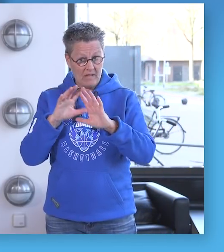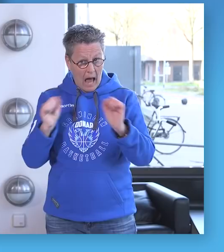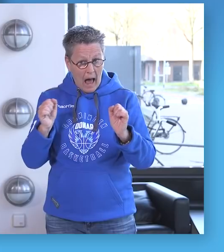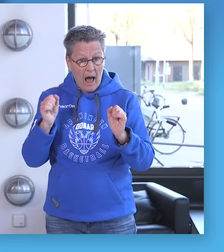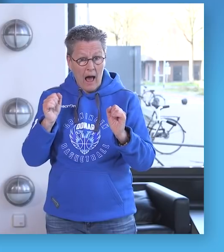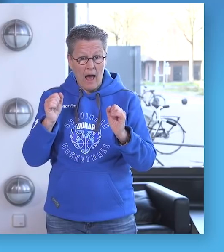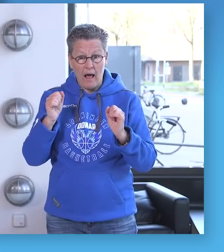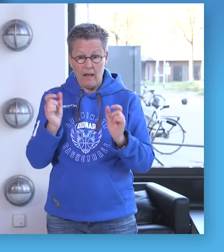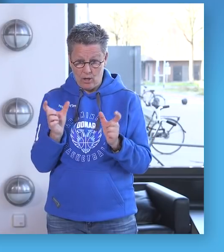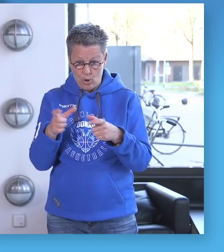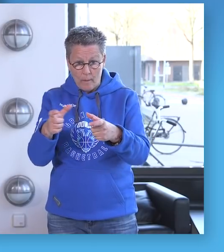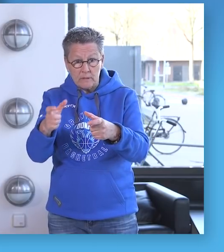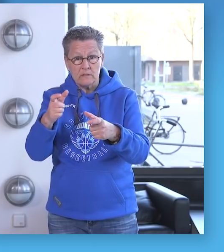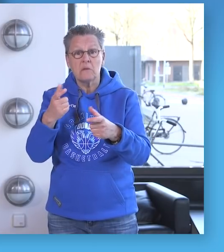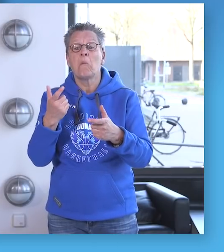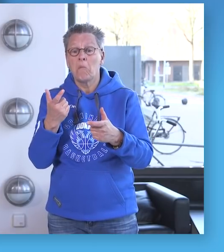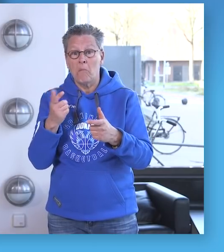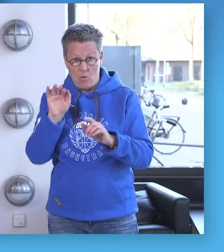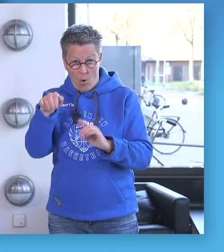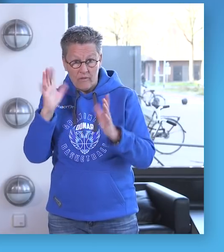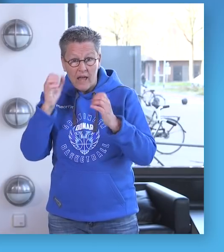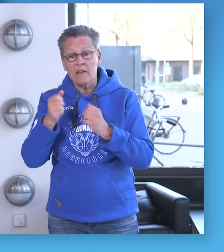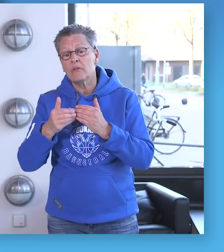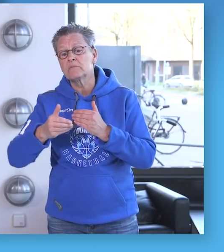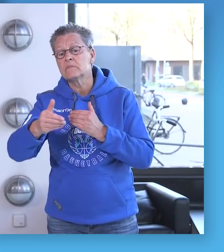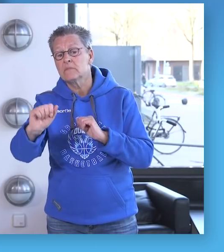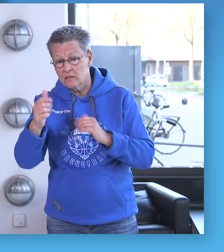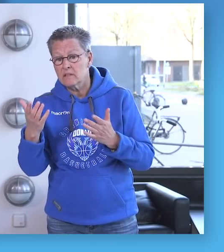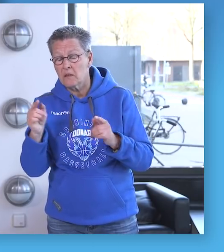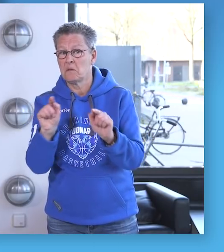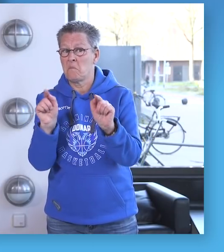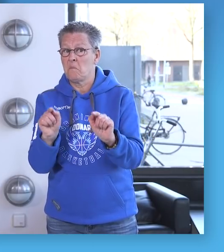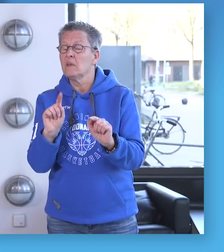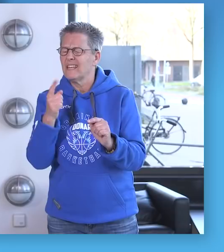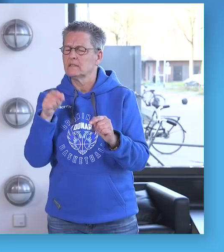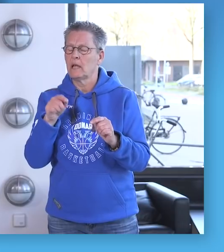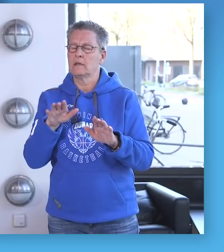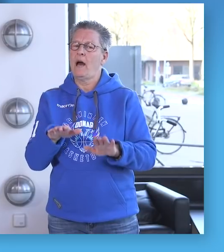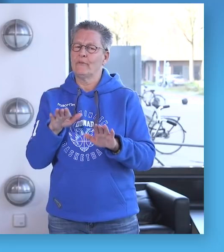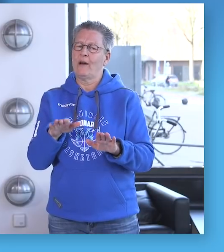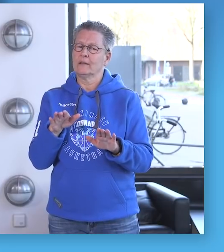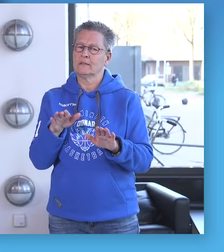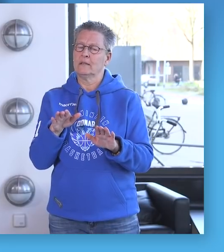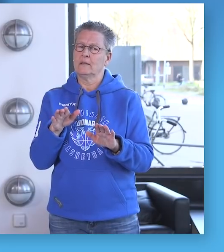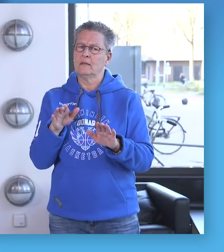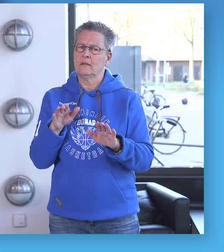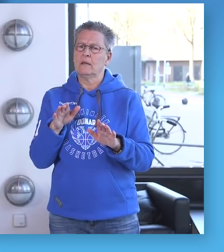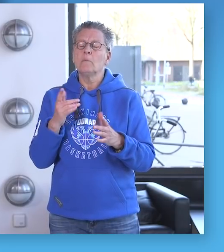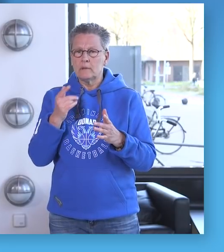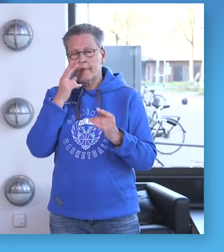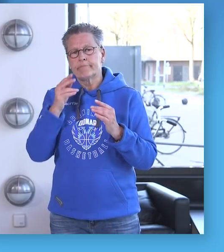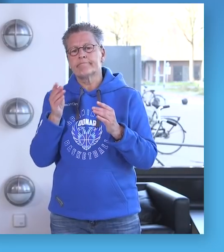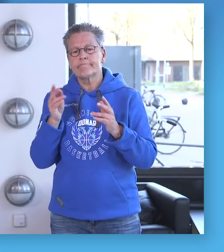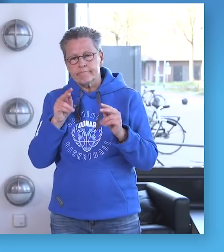deze komende periode te overleven? Dan moeten we eerst maar even aanwachten, denk ik. Maar als je even daar overheen